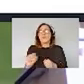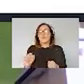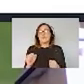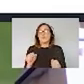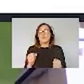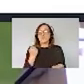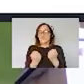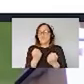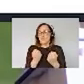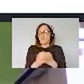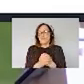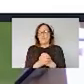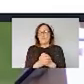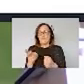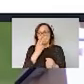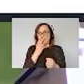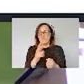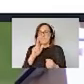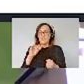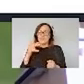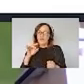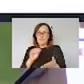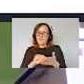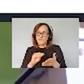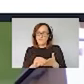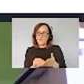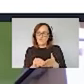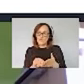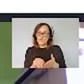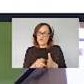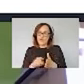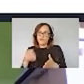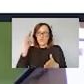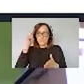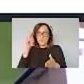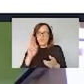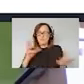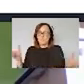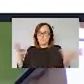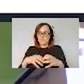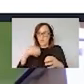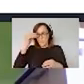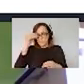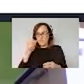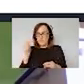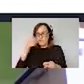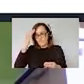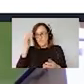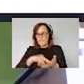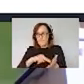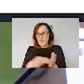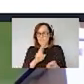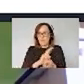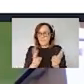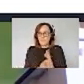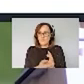nie jest to trudne. Tutaj widzę, że pani Kinga pisze, dla mnie niezrozumiałe jest, jak zgromadzić uczniów, ponieważ muszą wiedzieć, że planuję takie spotkanie.